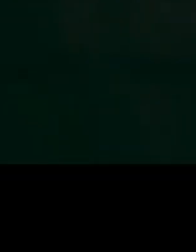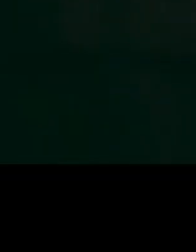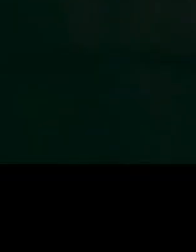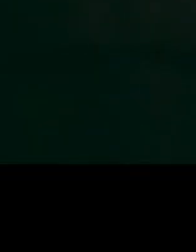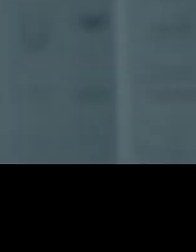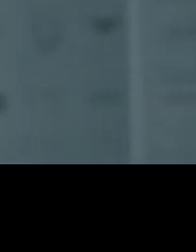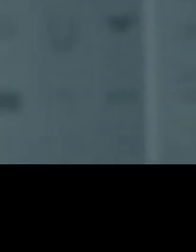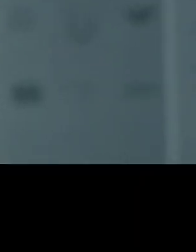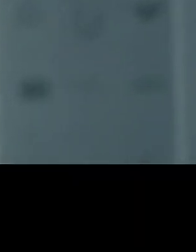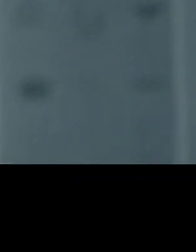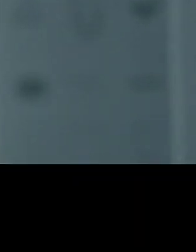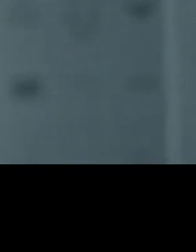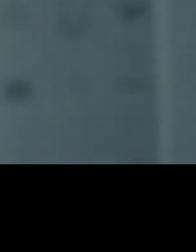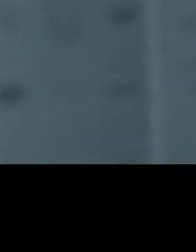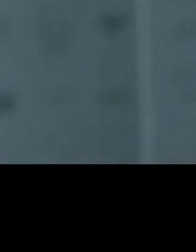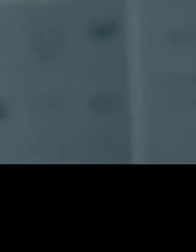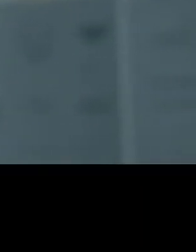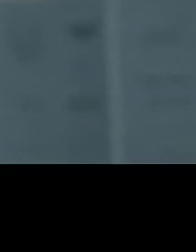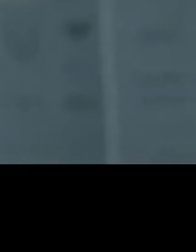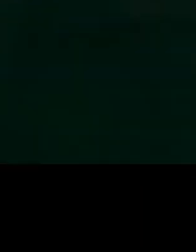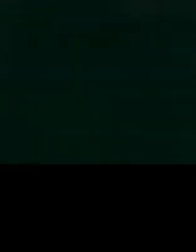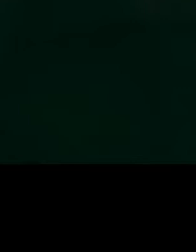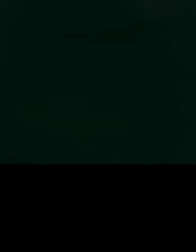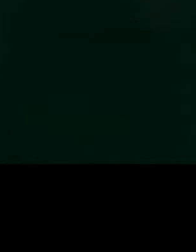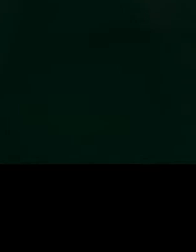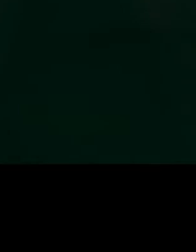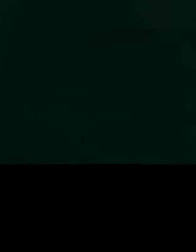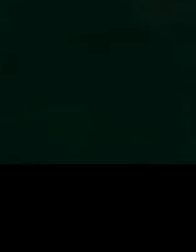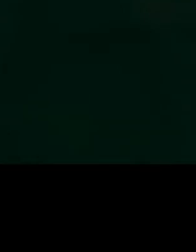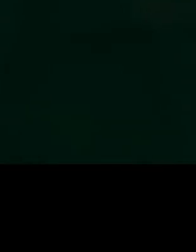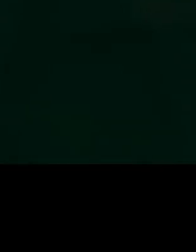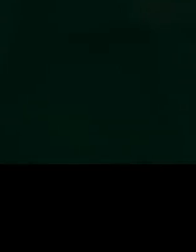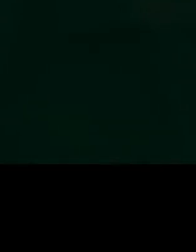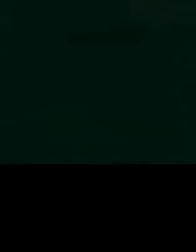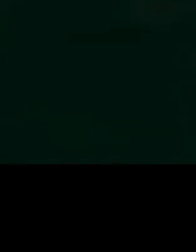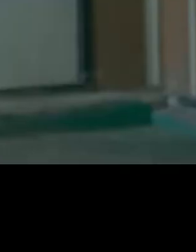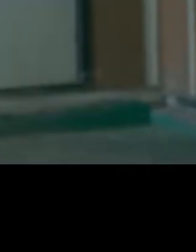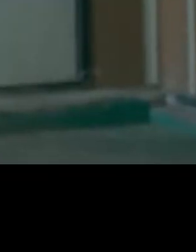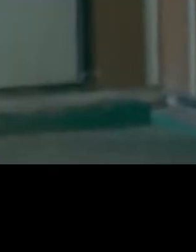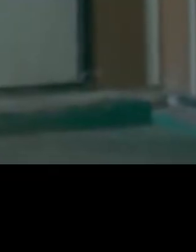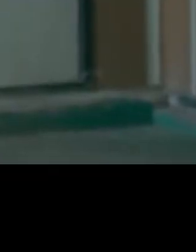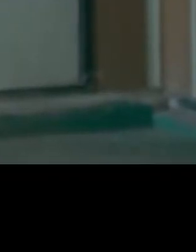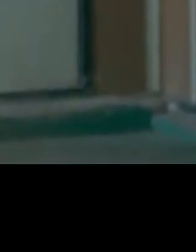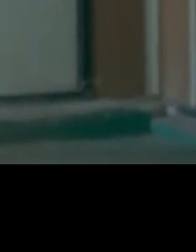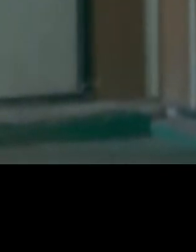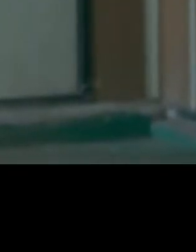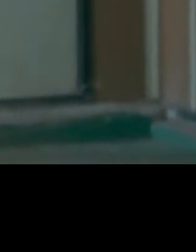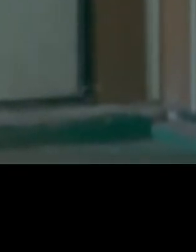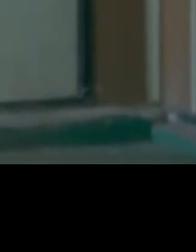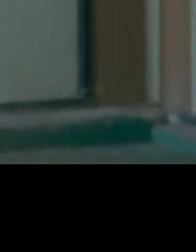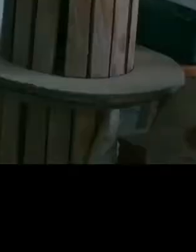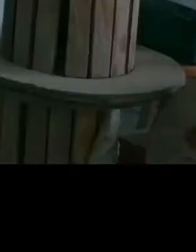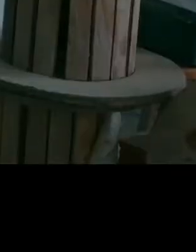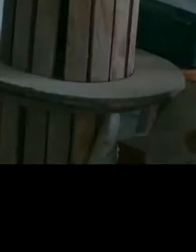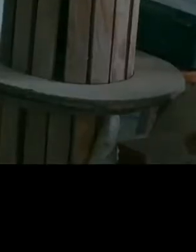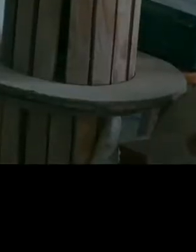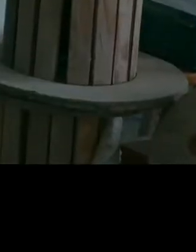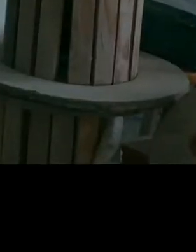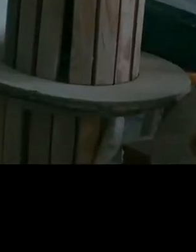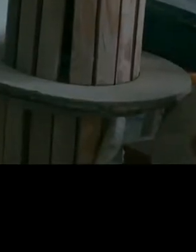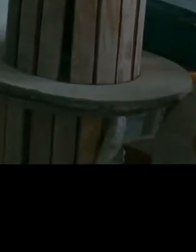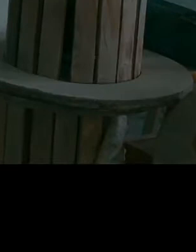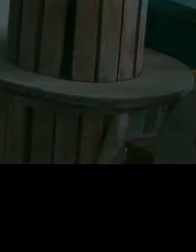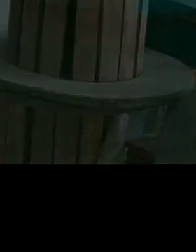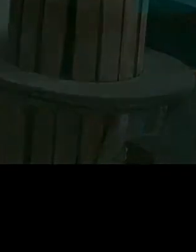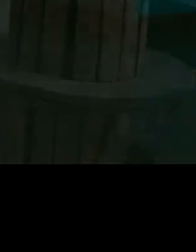아니, 누구? 원청 박정은 대리입니다. 제 책상 어딥니까? 이번 주 소개시켜드릴 영화는